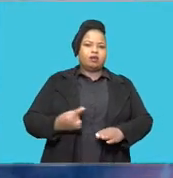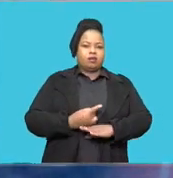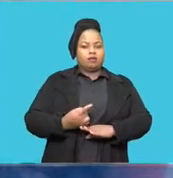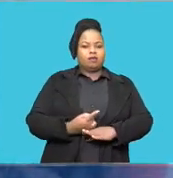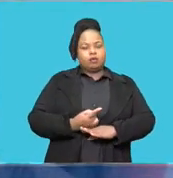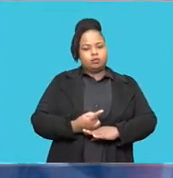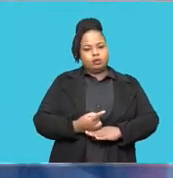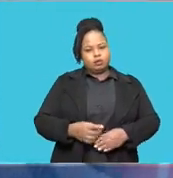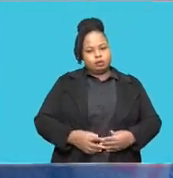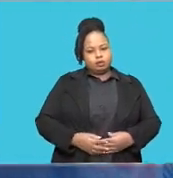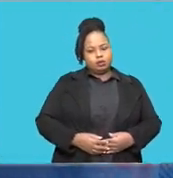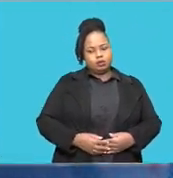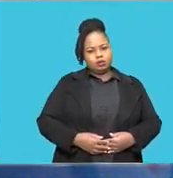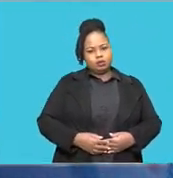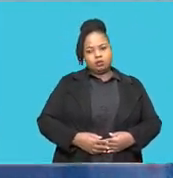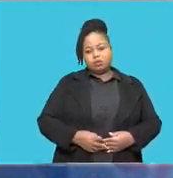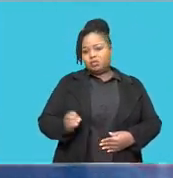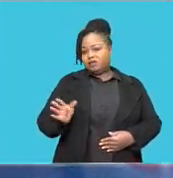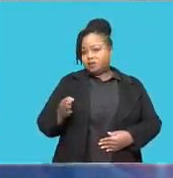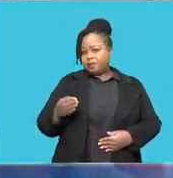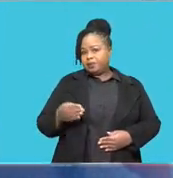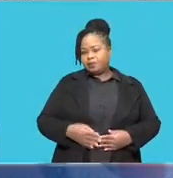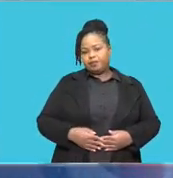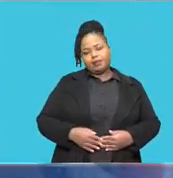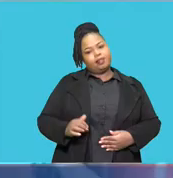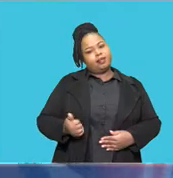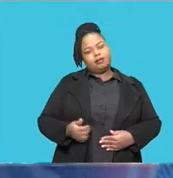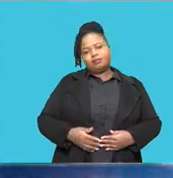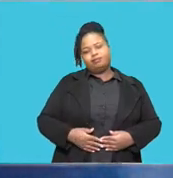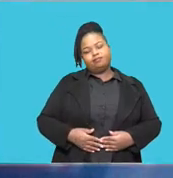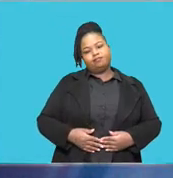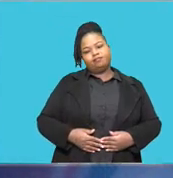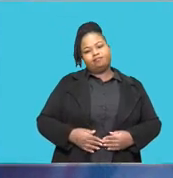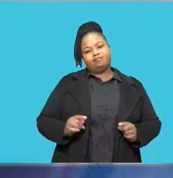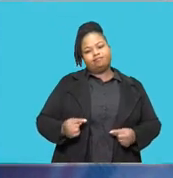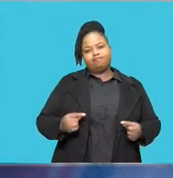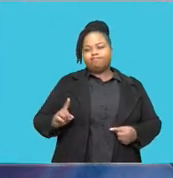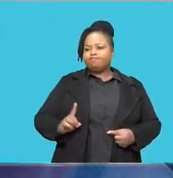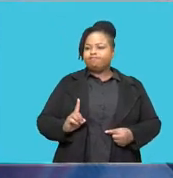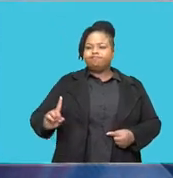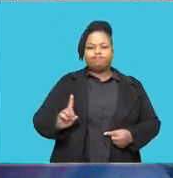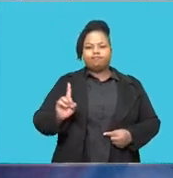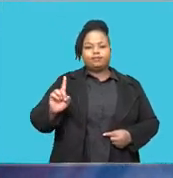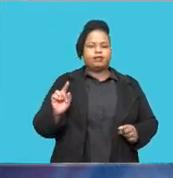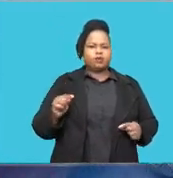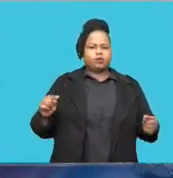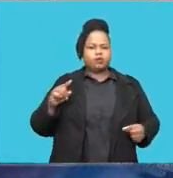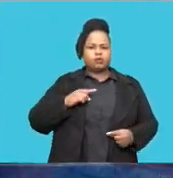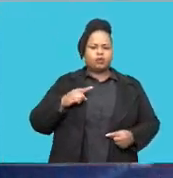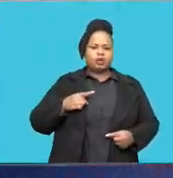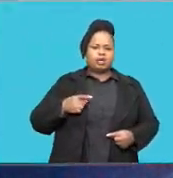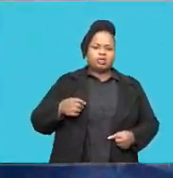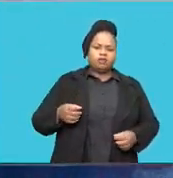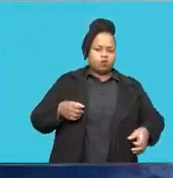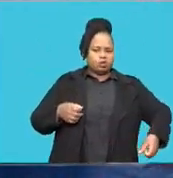5 hours. Without one, I'm going to come around because he's cylinder, he has